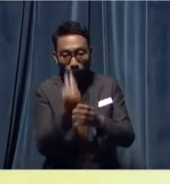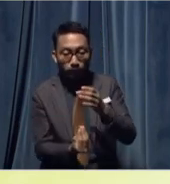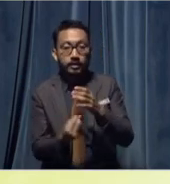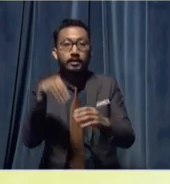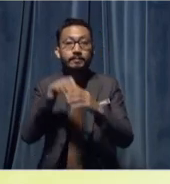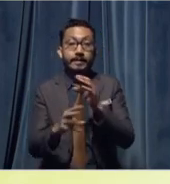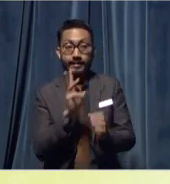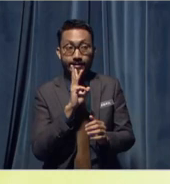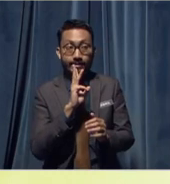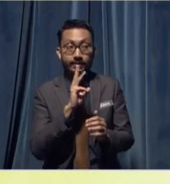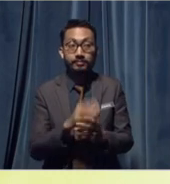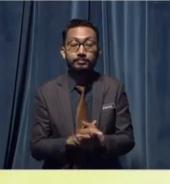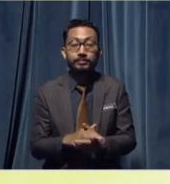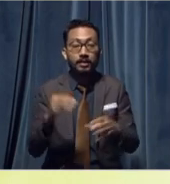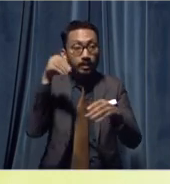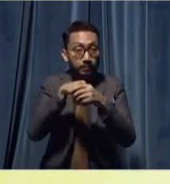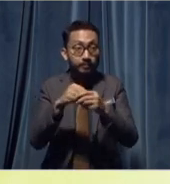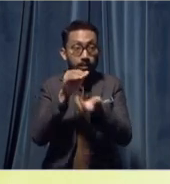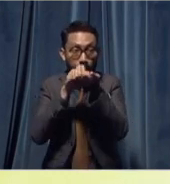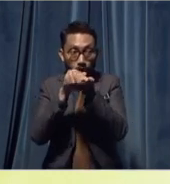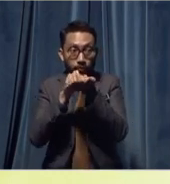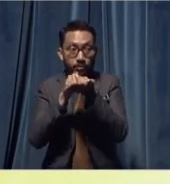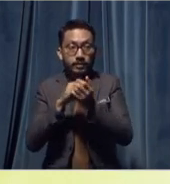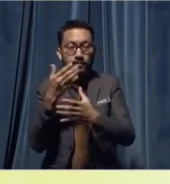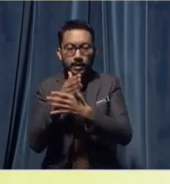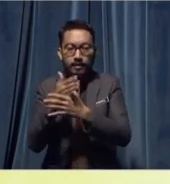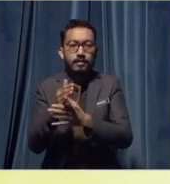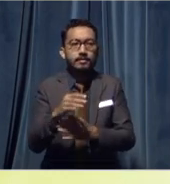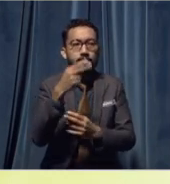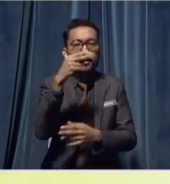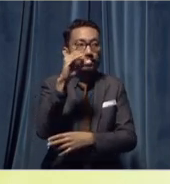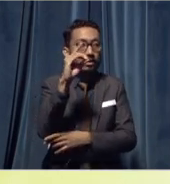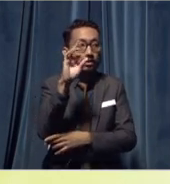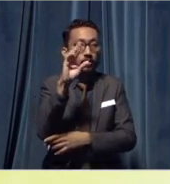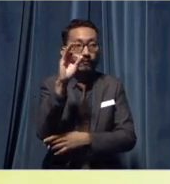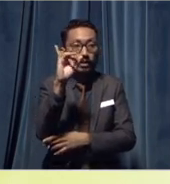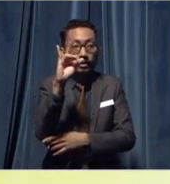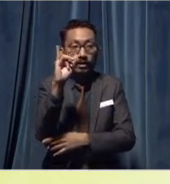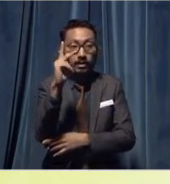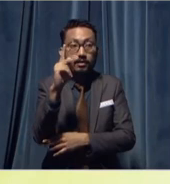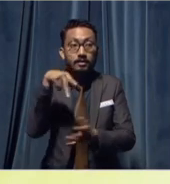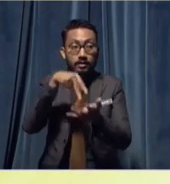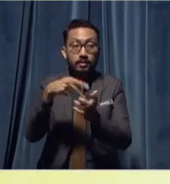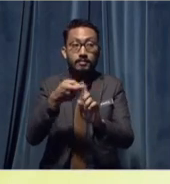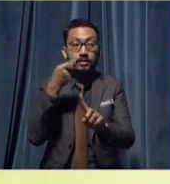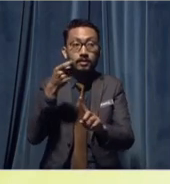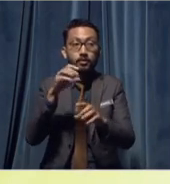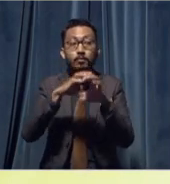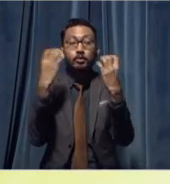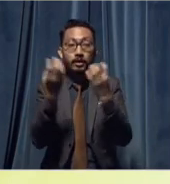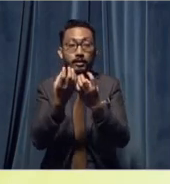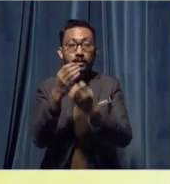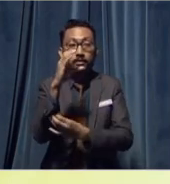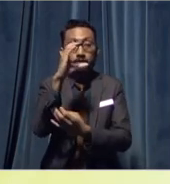dalam air. Dalam sabun, bahagian hidrofilik terdiri daripada kumpulan